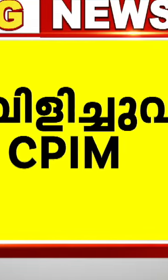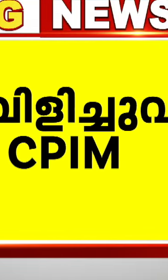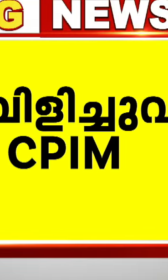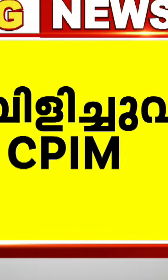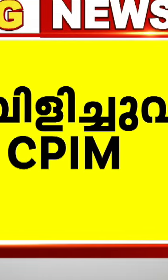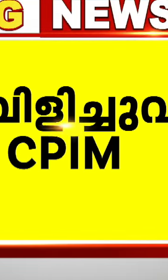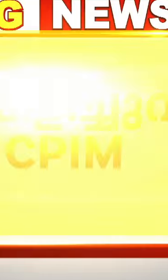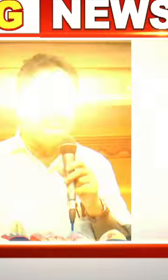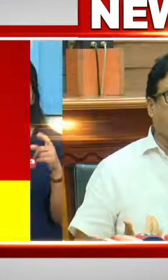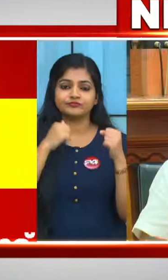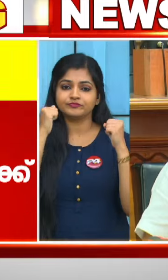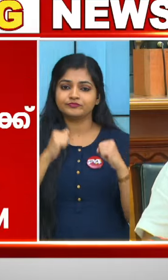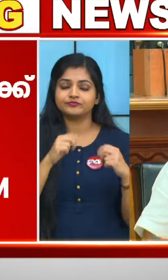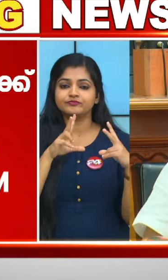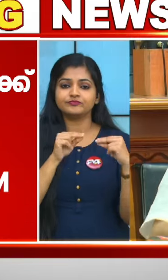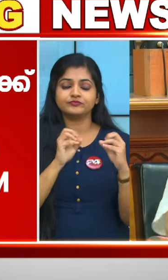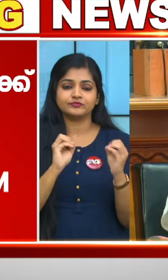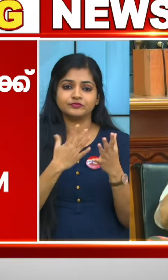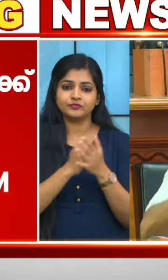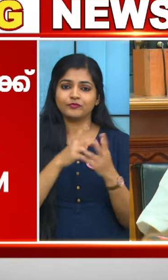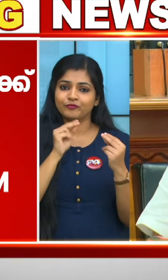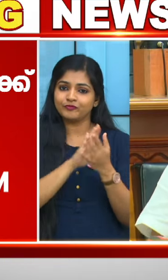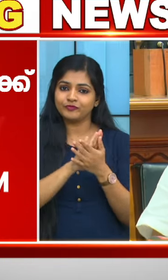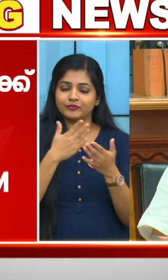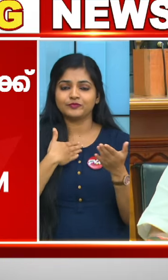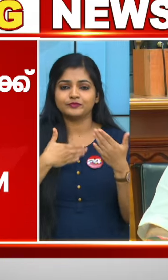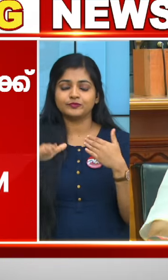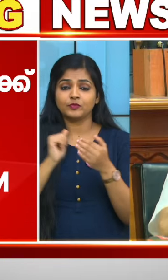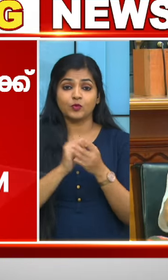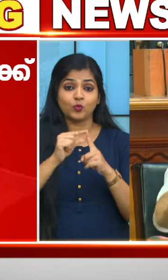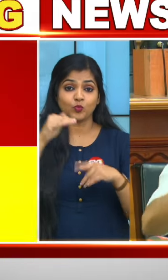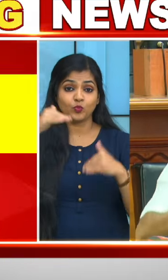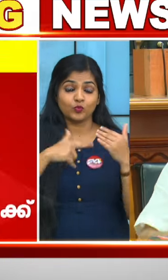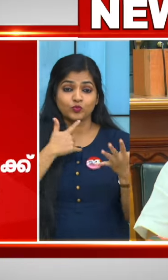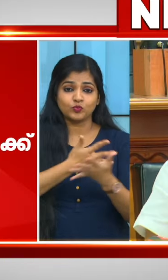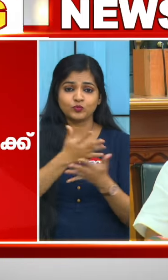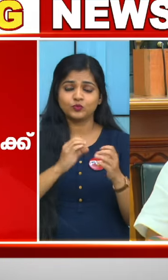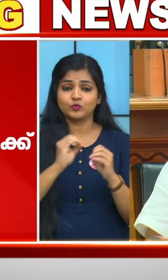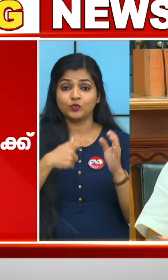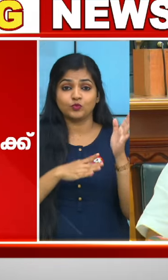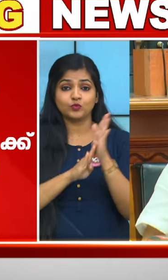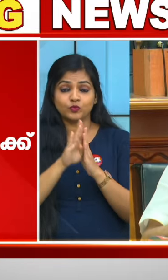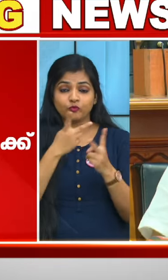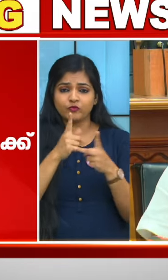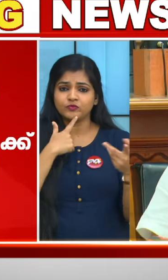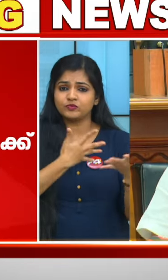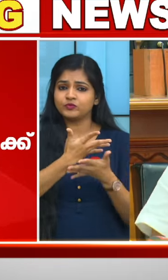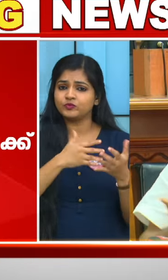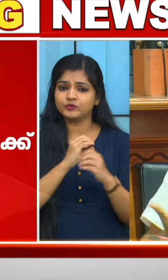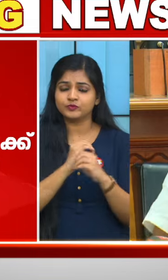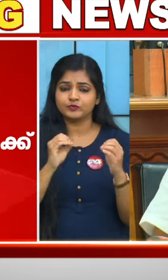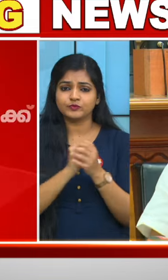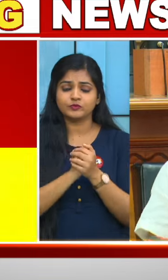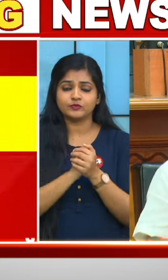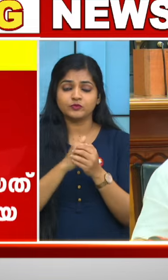ഒന്നിരുന്നു. ഞാനിങ്ങോട്ട് പോന്നു. ഞങ്ങൾ ഒരു രാഷ്ട്രീയ ചർച്ചയും നടത്തിയിട്ടില്ല, ഒരു പുരോഗമനത്തിന്റെ ചർച്ചയും നടത്തിയിട്ടില്ല, ഒന്നുമില്ല. ഇവിടെ തന്നെ